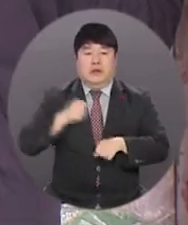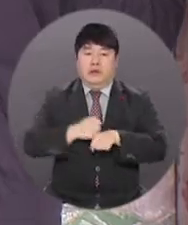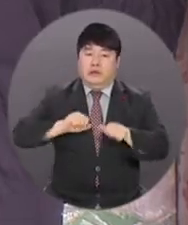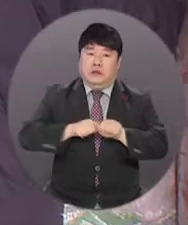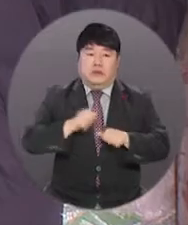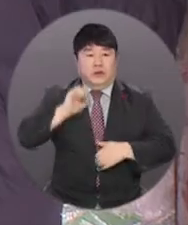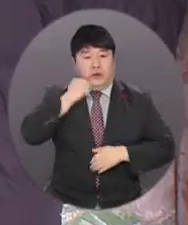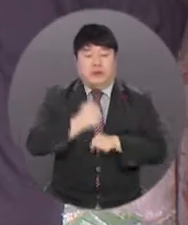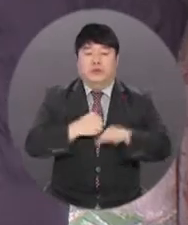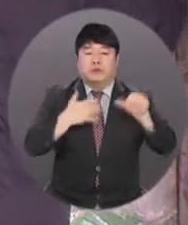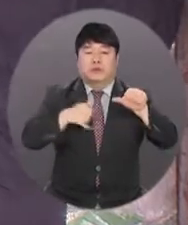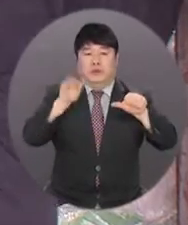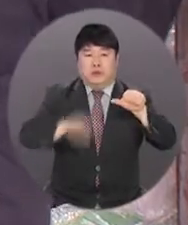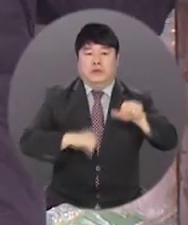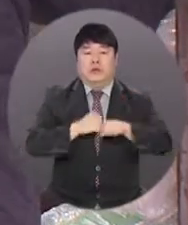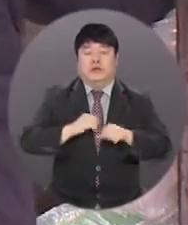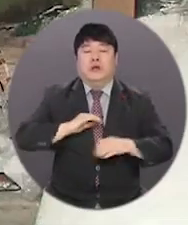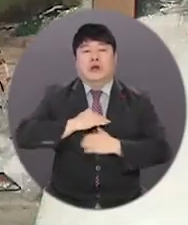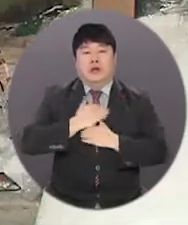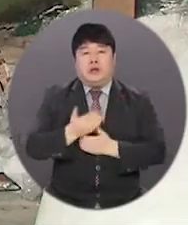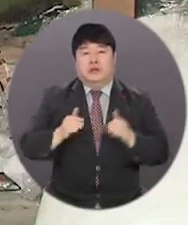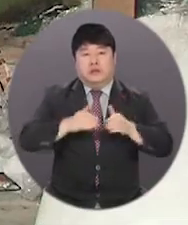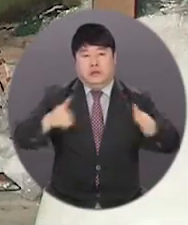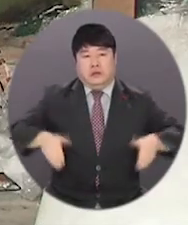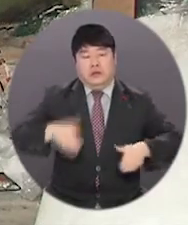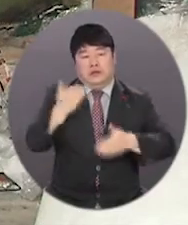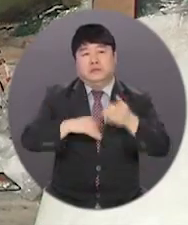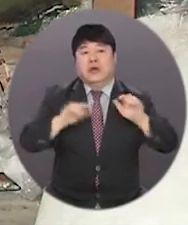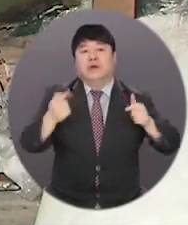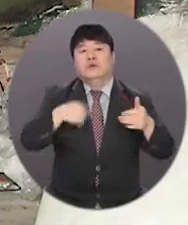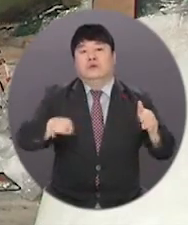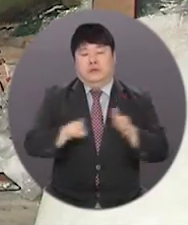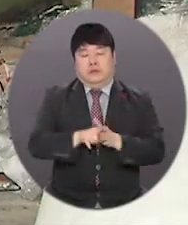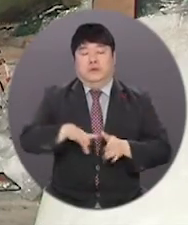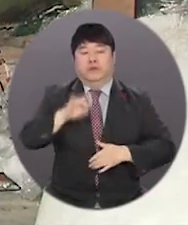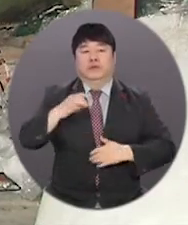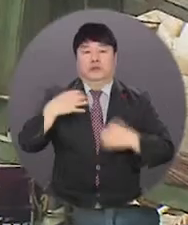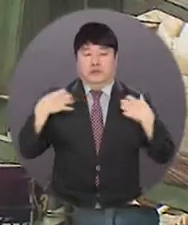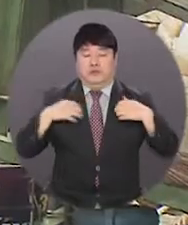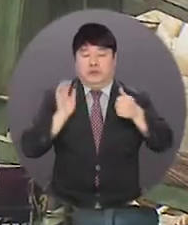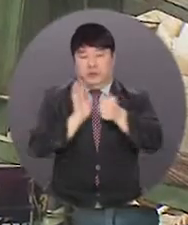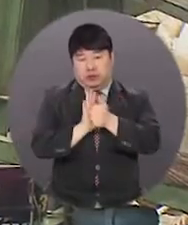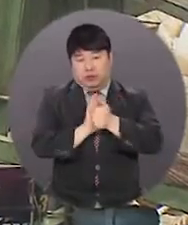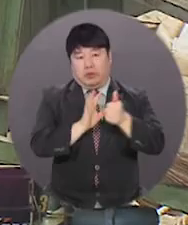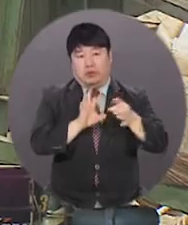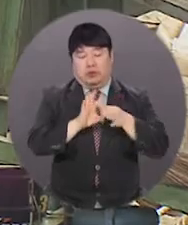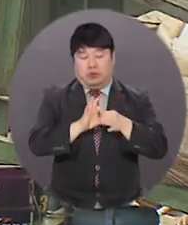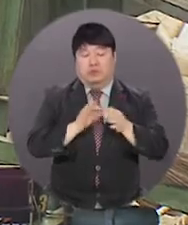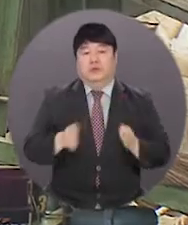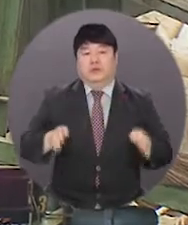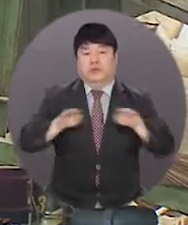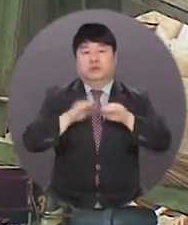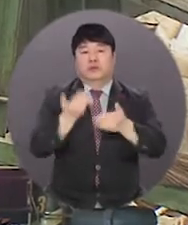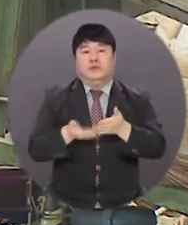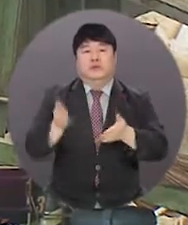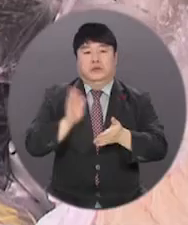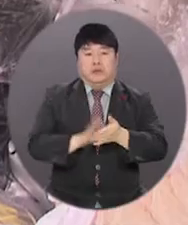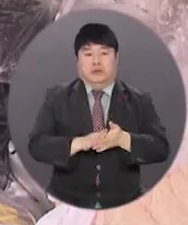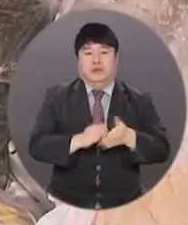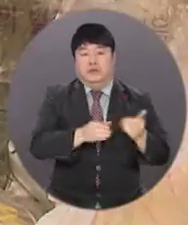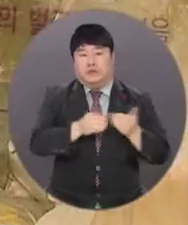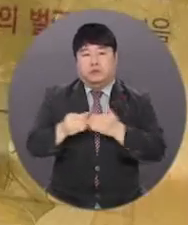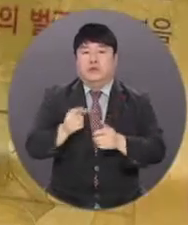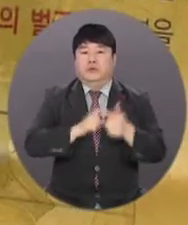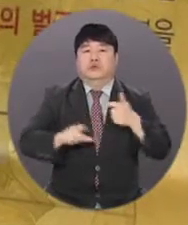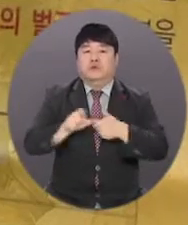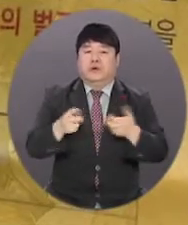5인 미만 사업장이 안전 사각지대로 남지 않으려면 우선 정부가 지원을 통해 시설 개선을 유도하는 등 추가적인 대책이